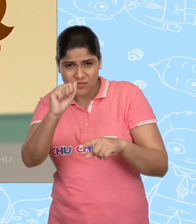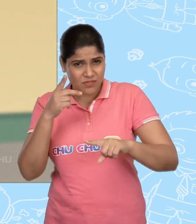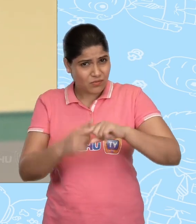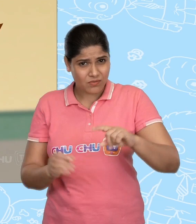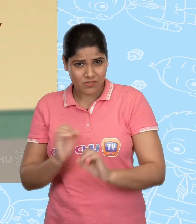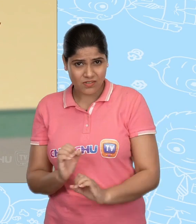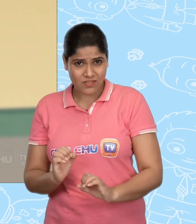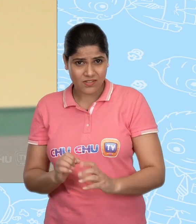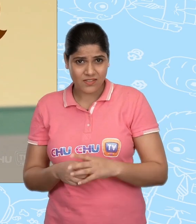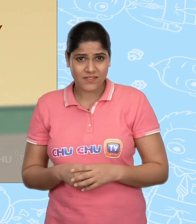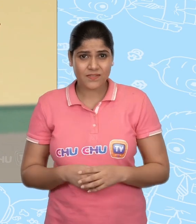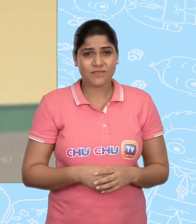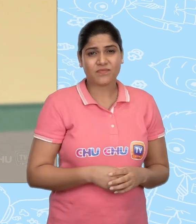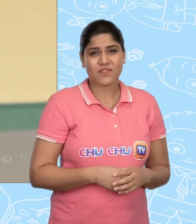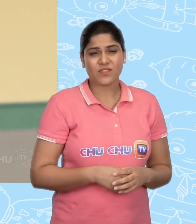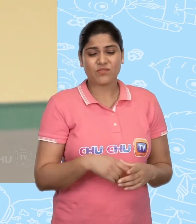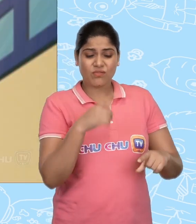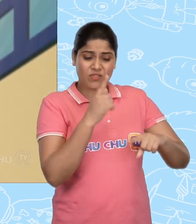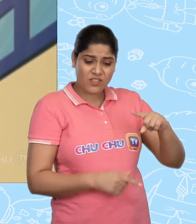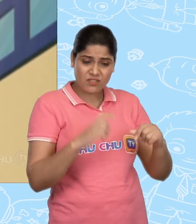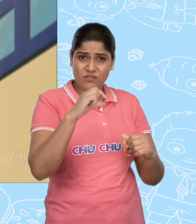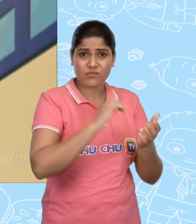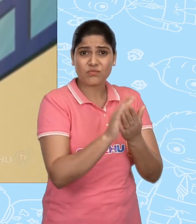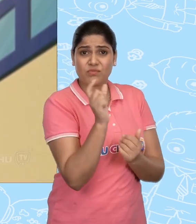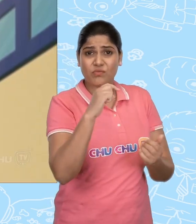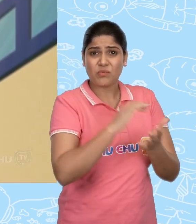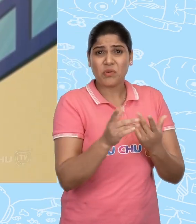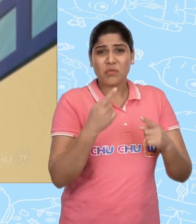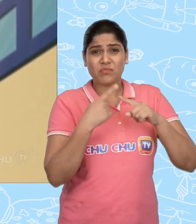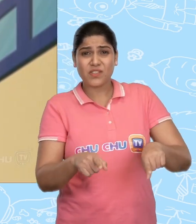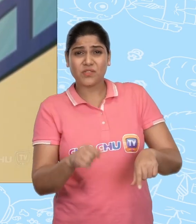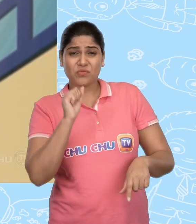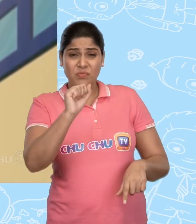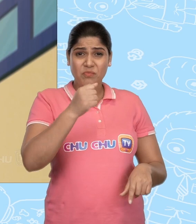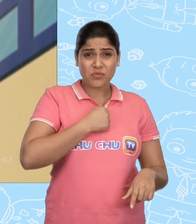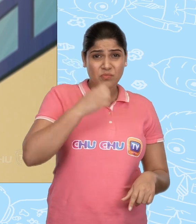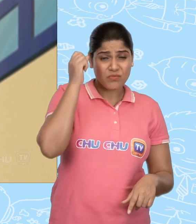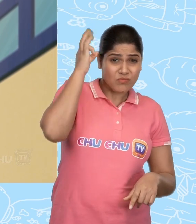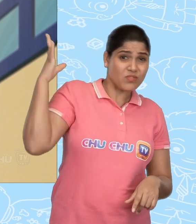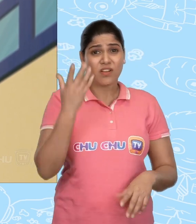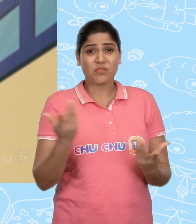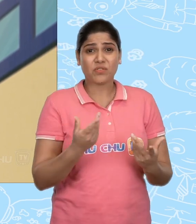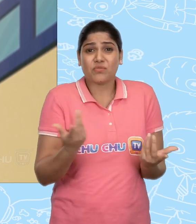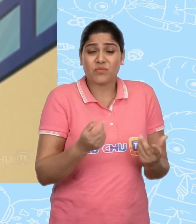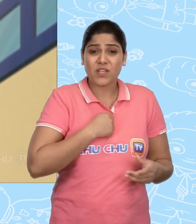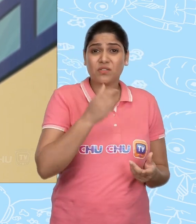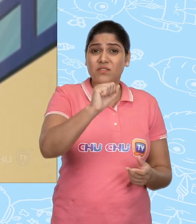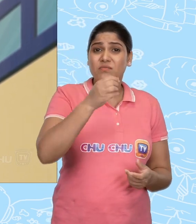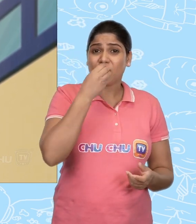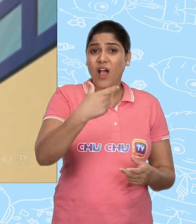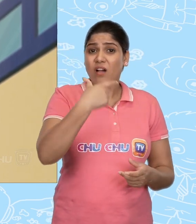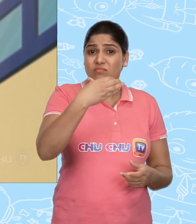उम्मीद है तुम्हें चोट नहीं लगी होगी। चोट नहीं लगी चूचू, पर तुम्हें मुझ पर गुस्सा आ रहा